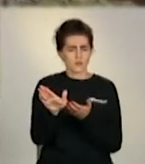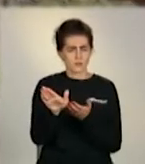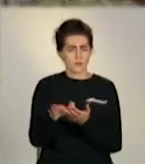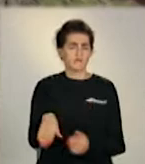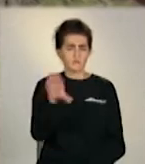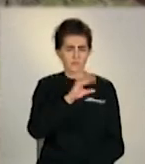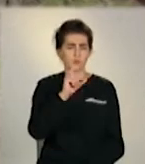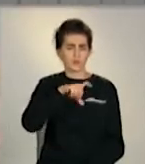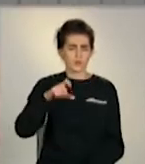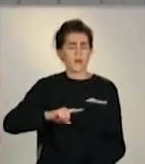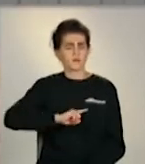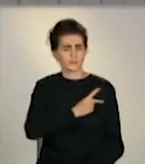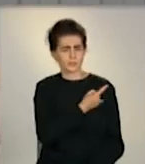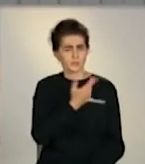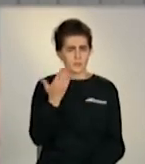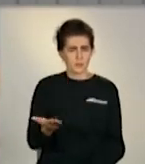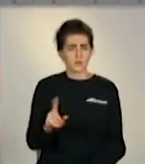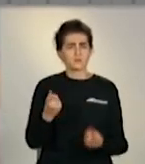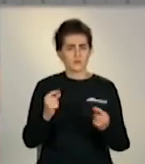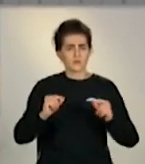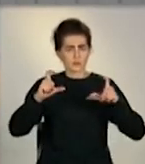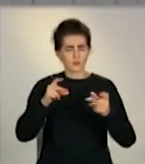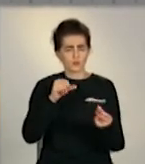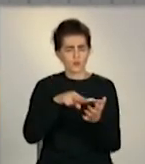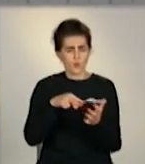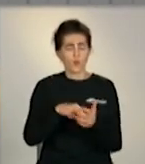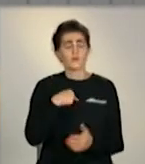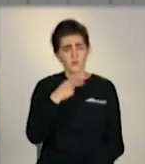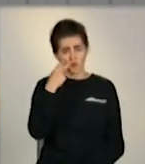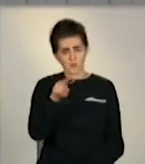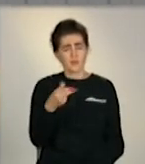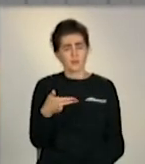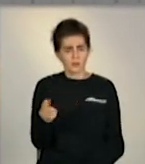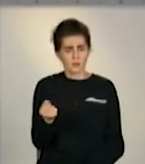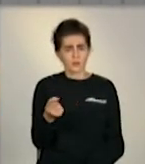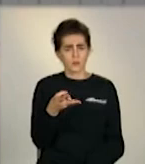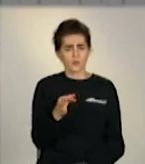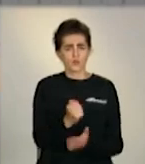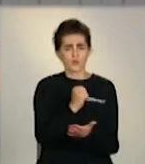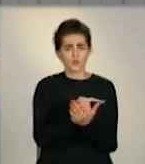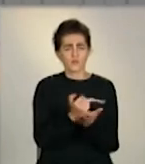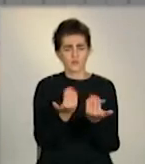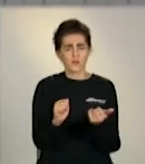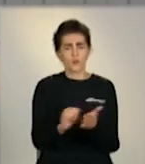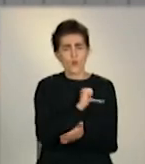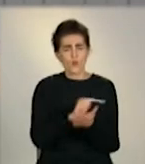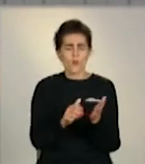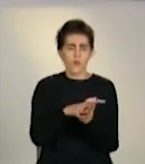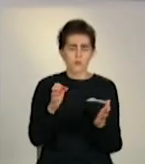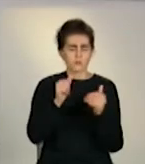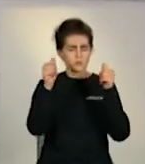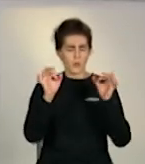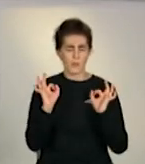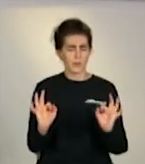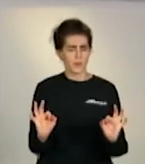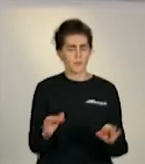звісно, всі в негодуванні. Повищення і розцінки я бачила, а підтверджуючі документи і копії ніякі не висять.